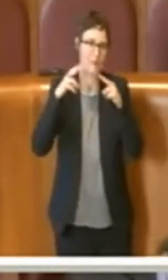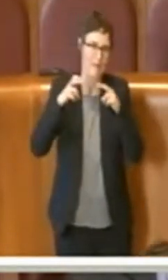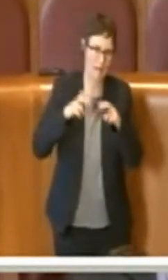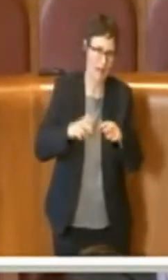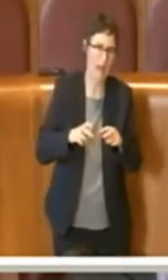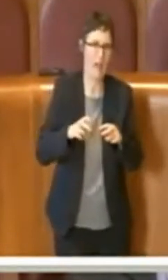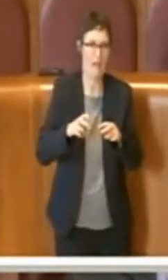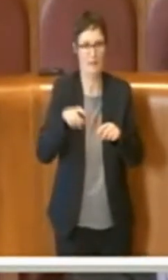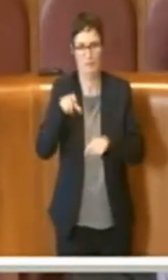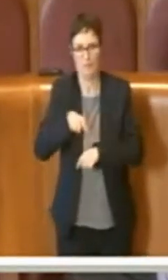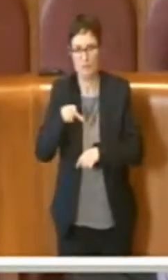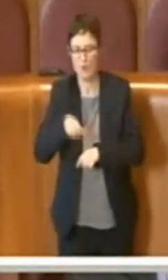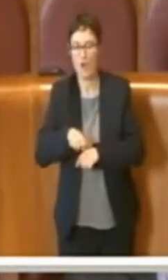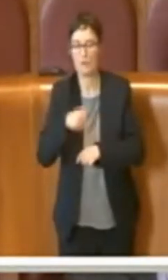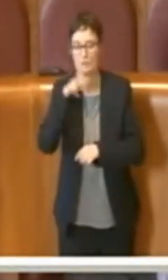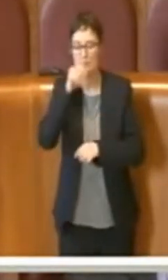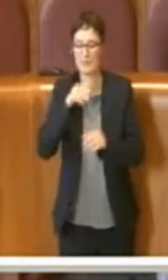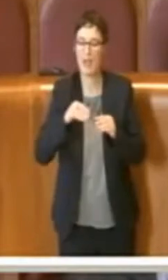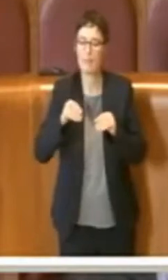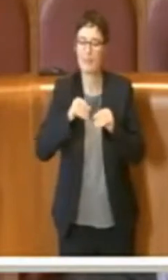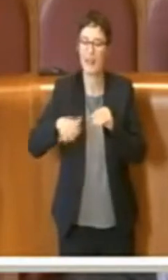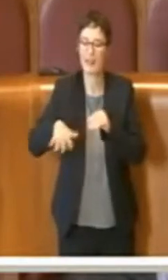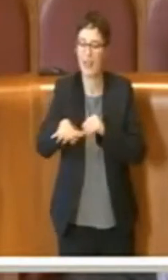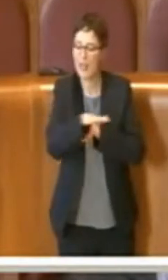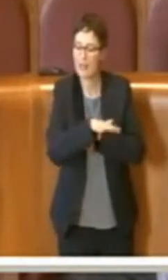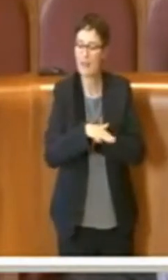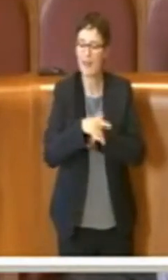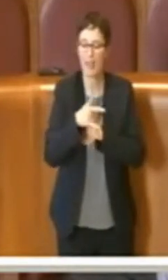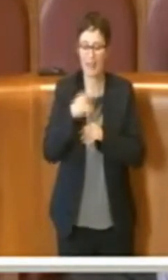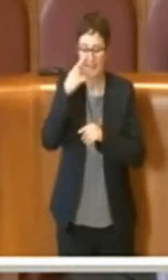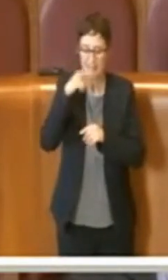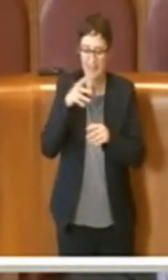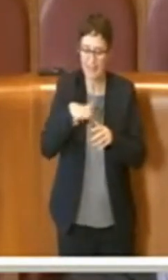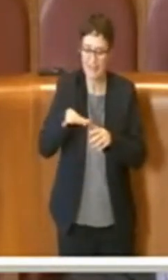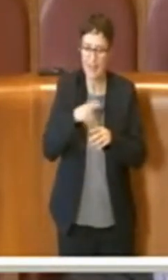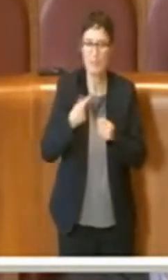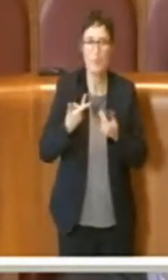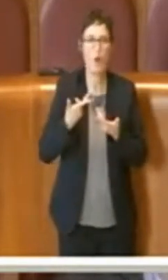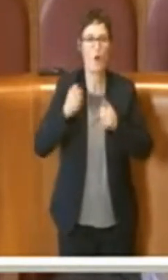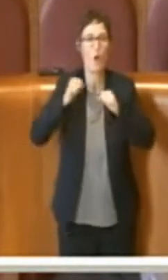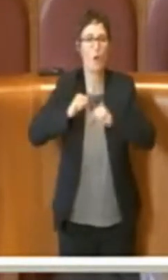sulla caratterizzazione dei terreni e su eventuali azioni di bonifica dei territori.